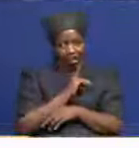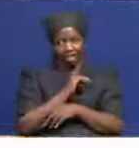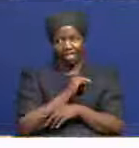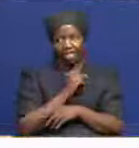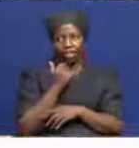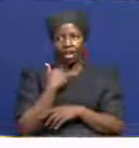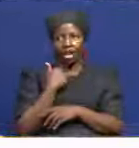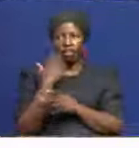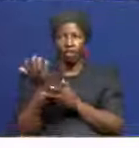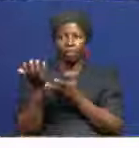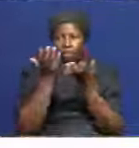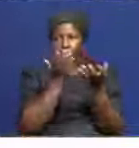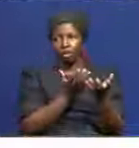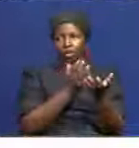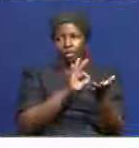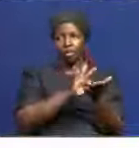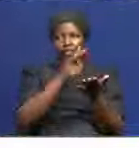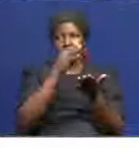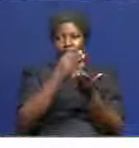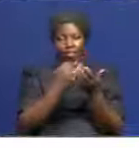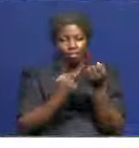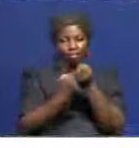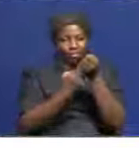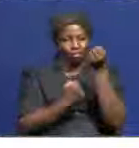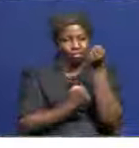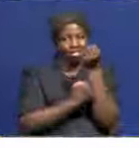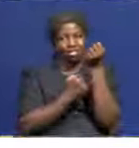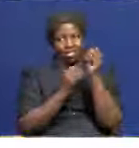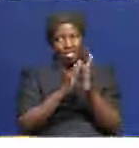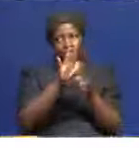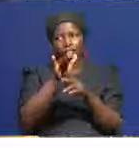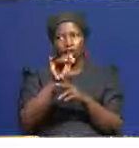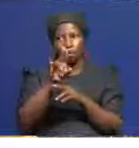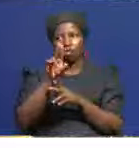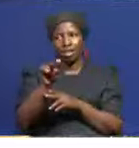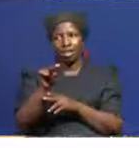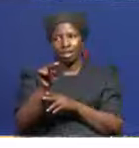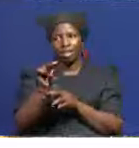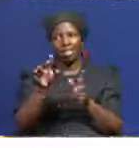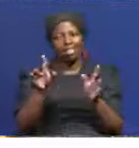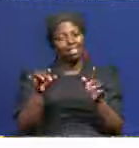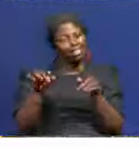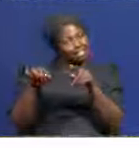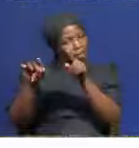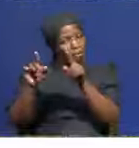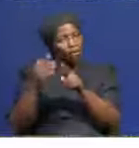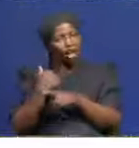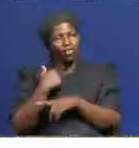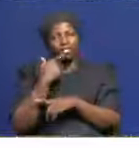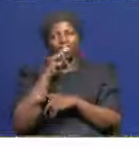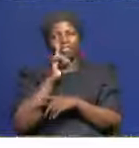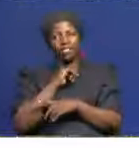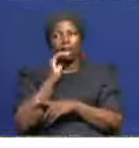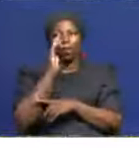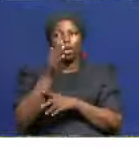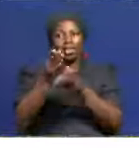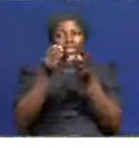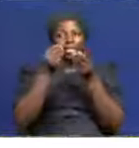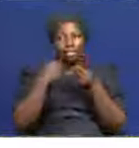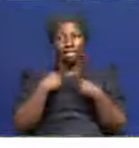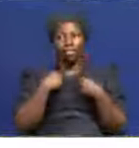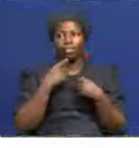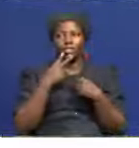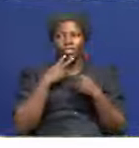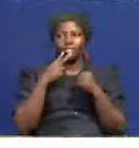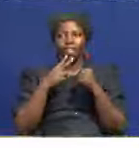Tumeleta wafadhili kutoka Umoja wa Mataifa. Na wao wamesema watatupatia dola